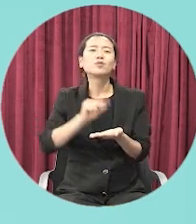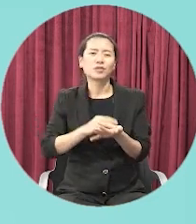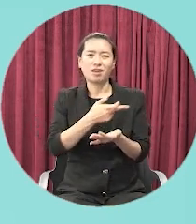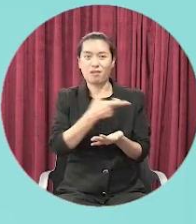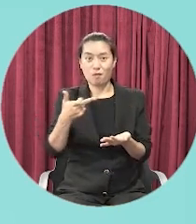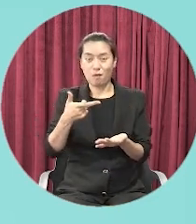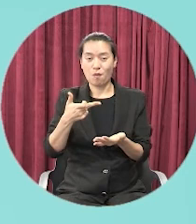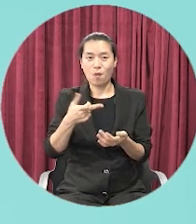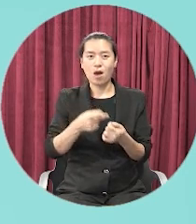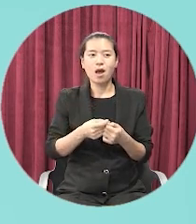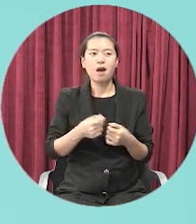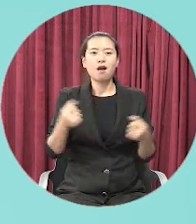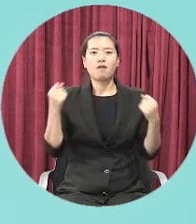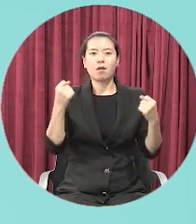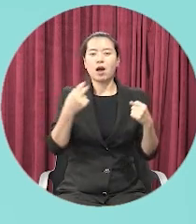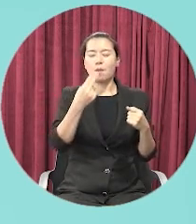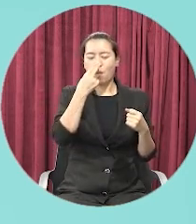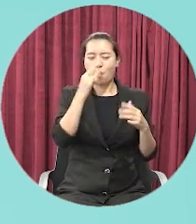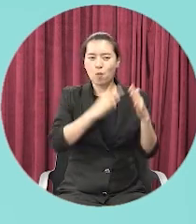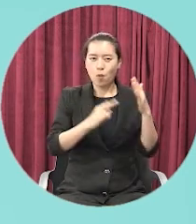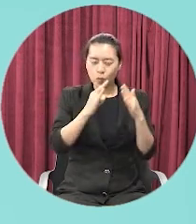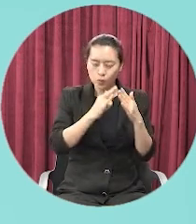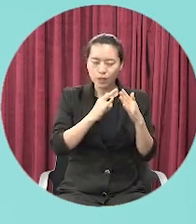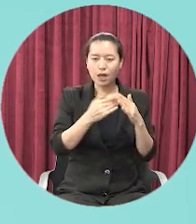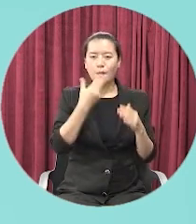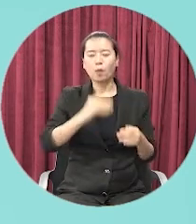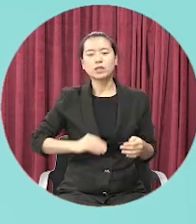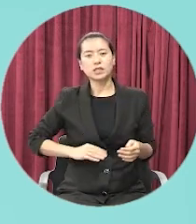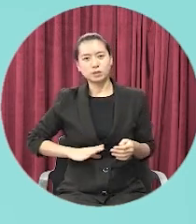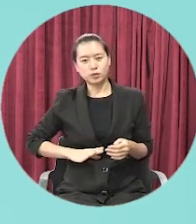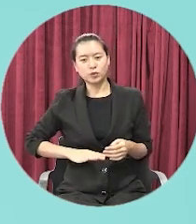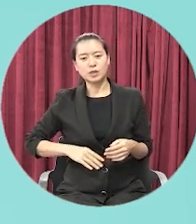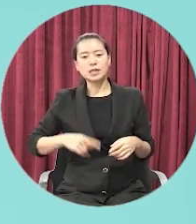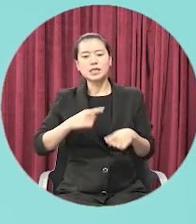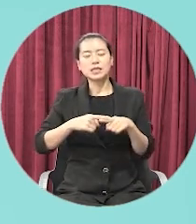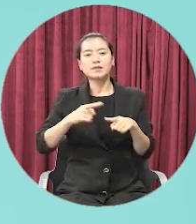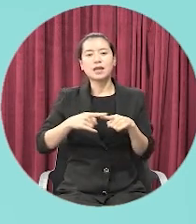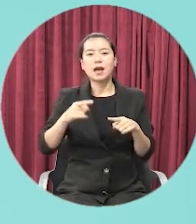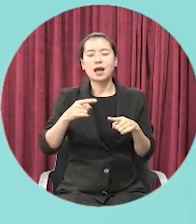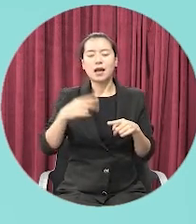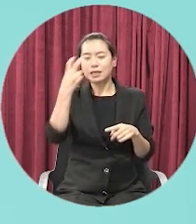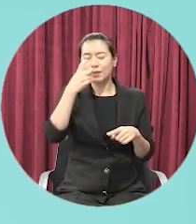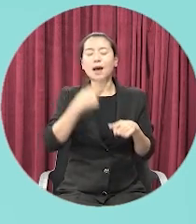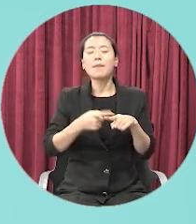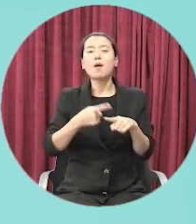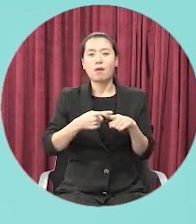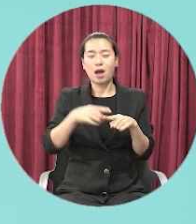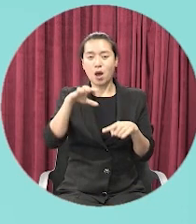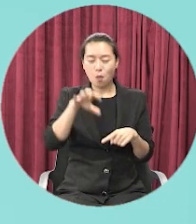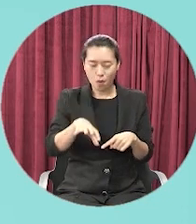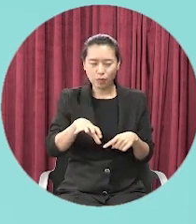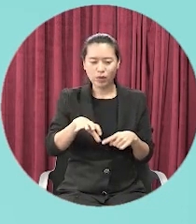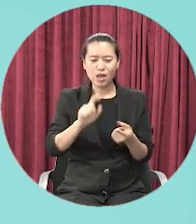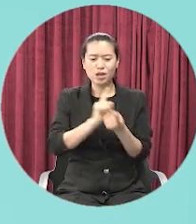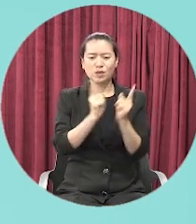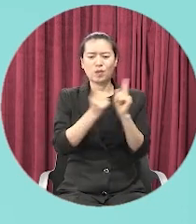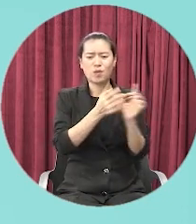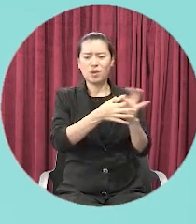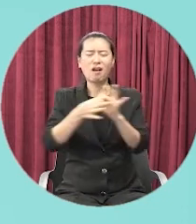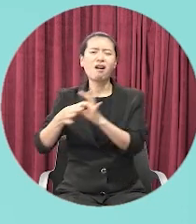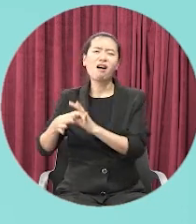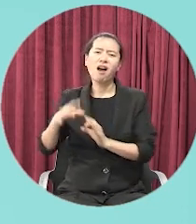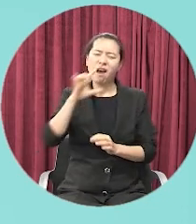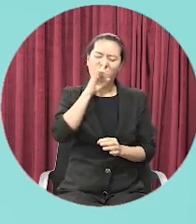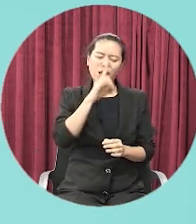심평원 보 건강보험공단 보건복지부 각각의 가지고 있는 데이터들이 유기적으로 연결이 잘 되지 않아서 서로 뭐